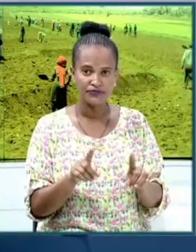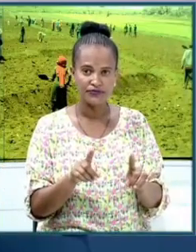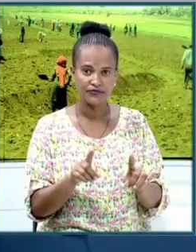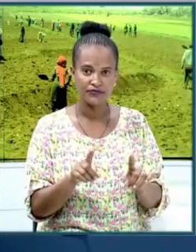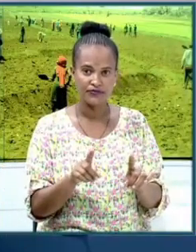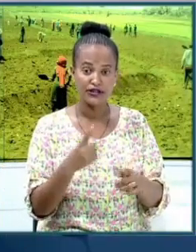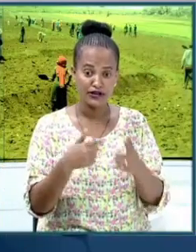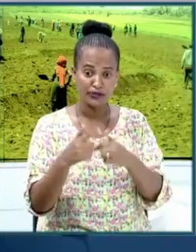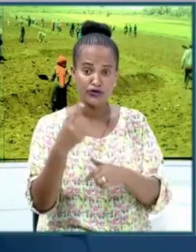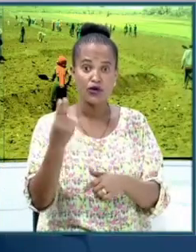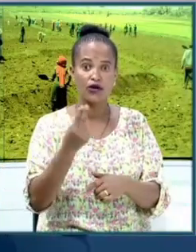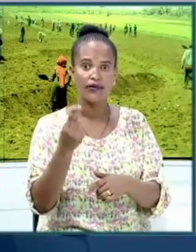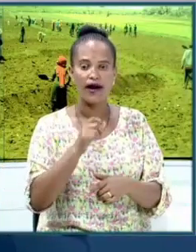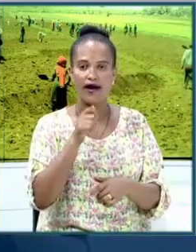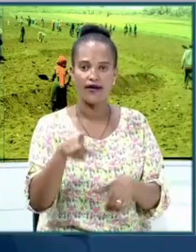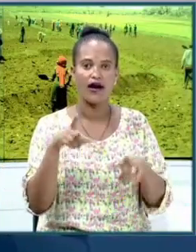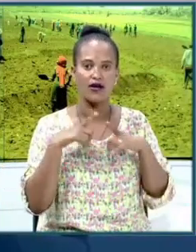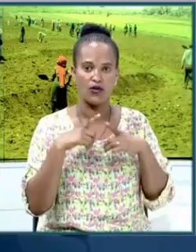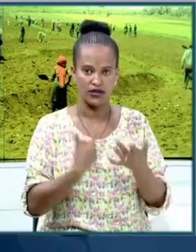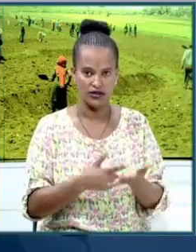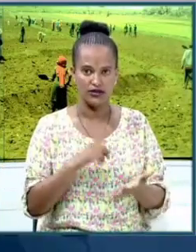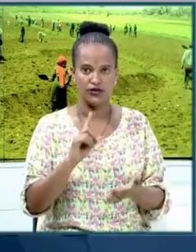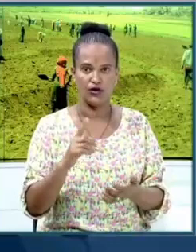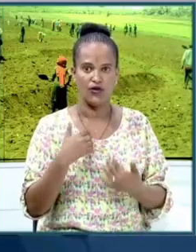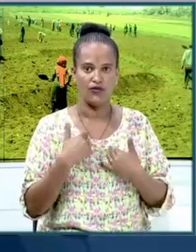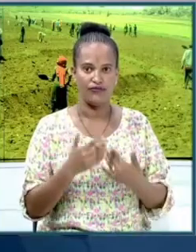ከምፅኦ ረብሓ ተዘይሃልይዋ ትርጉም የብሉ ንሕና እውን ንብል።